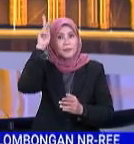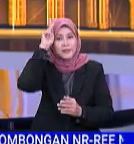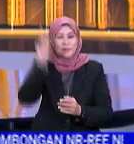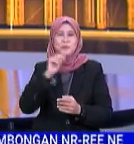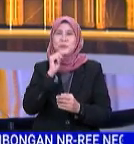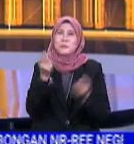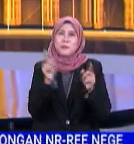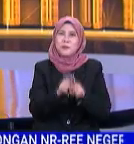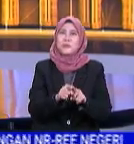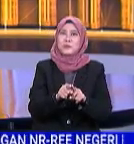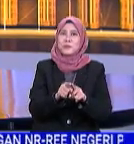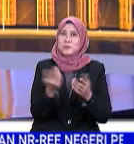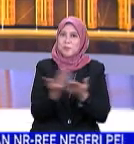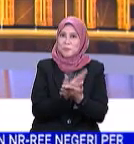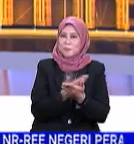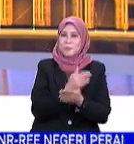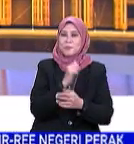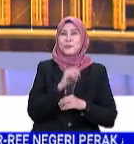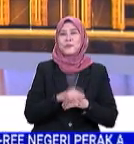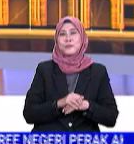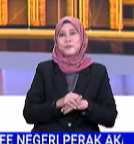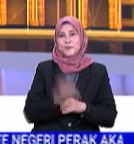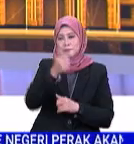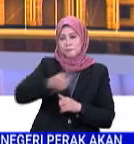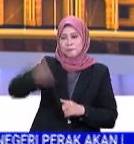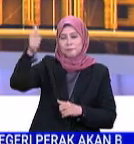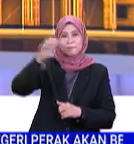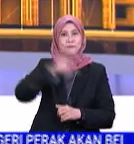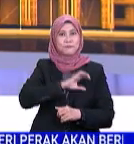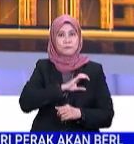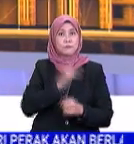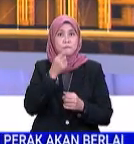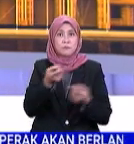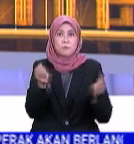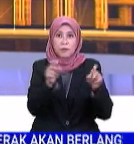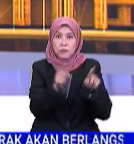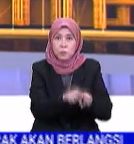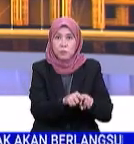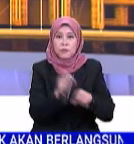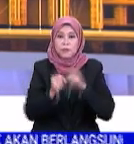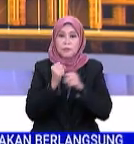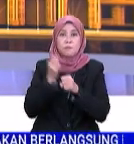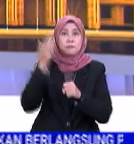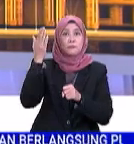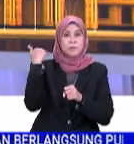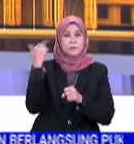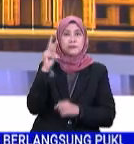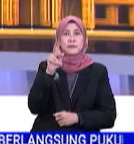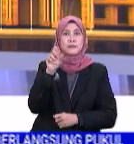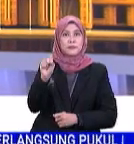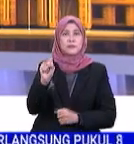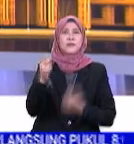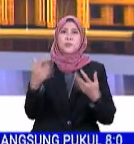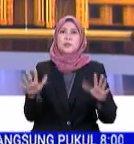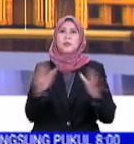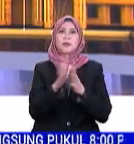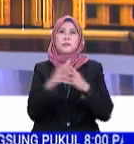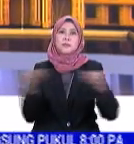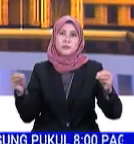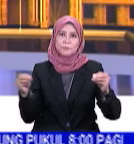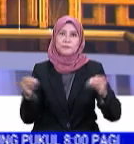baru. Ketua Polis Negeri Datuk Syafiqin Mahmud berkata kejadian itu berlaku tahun lepas dan kes tersebut telah